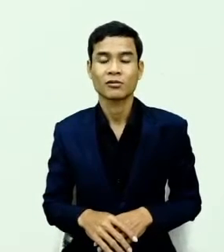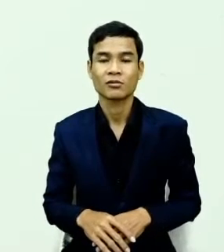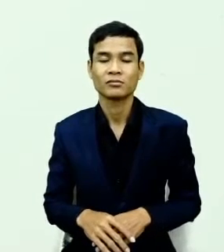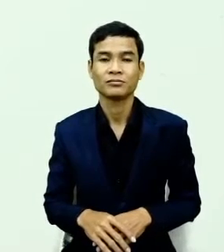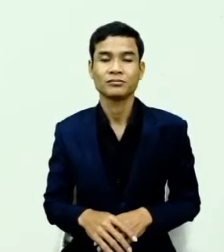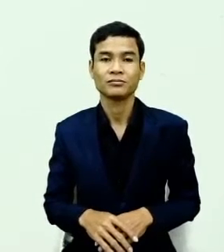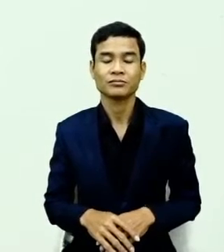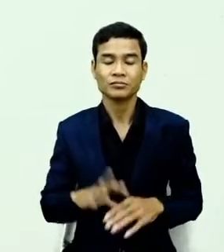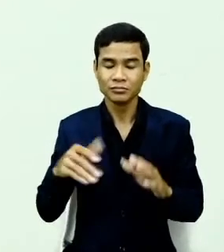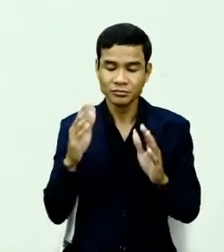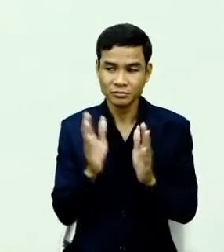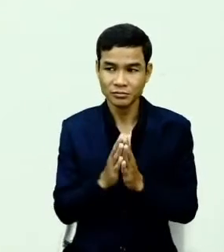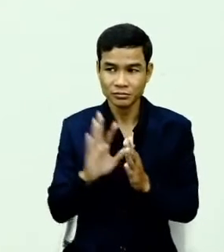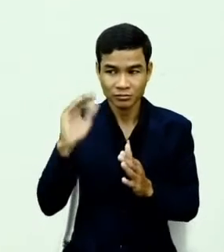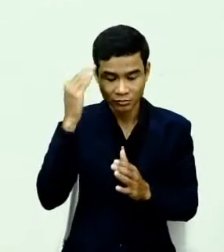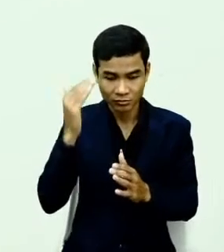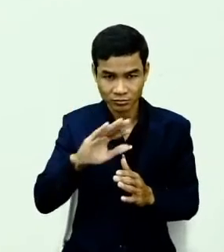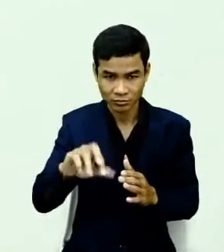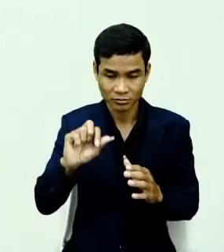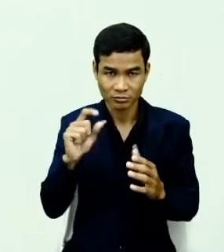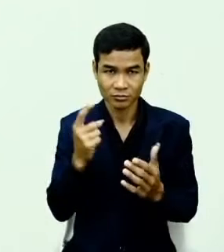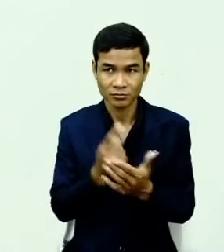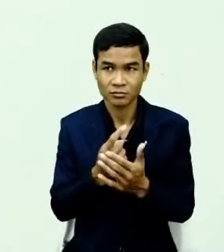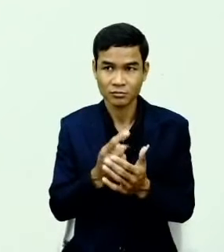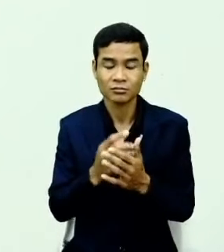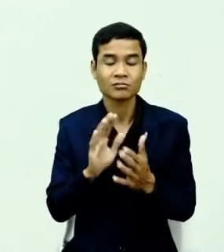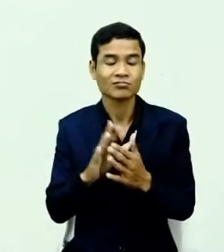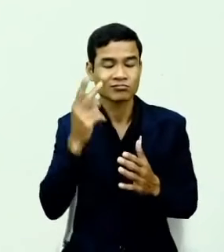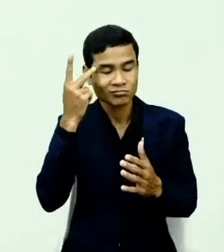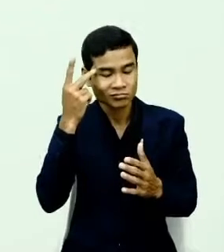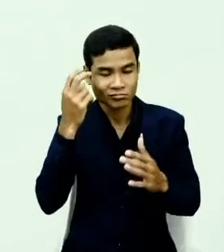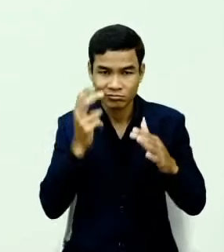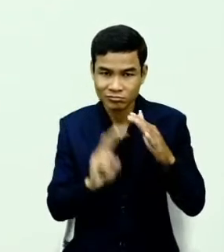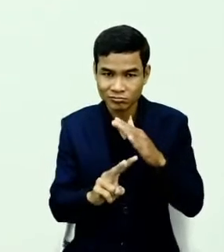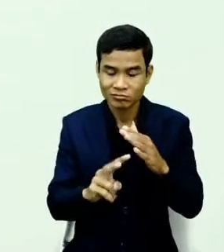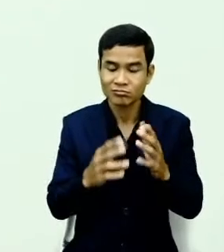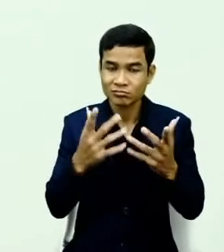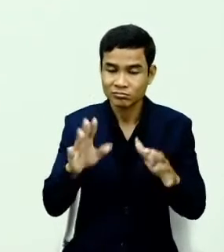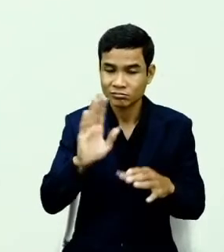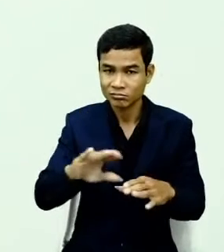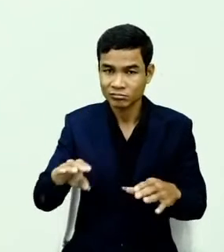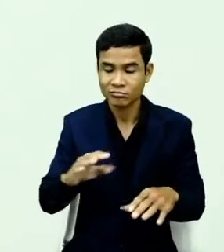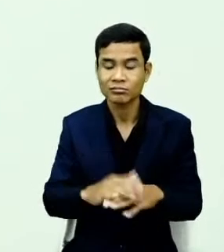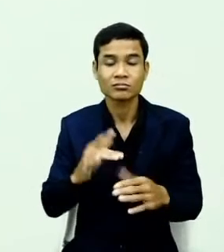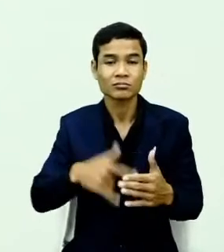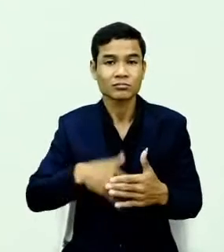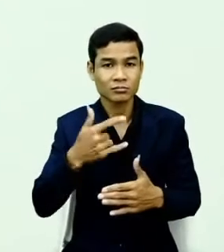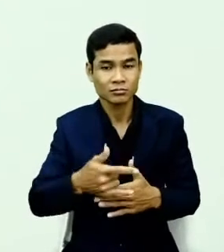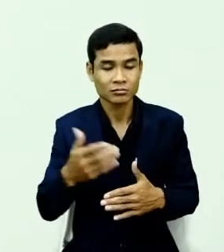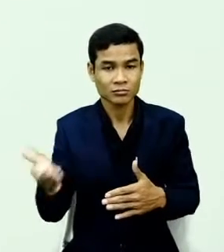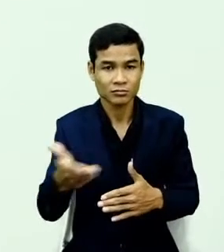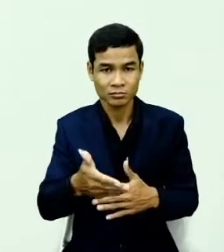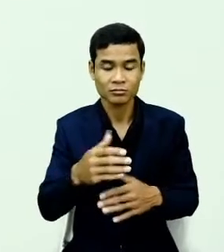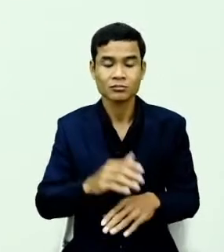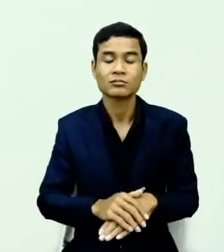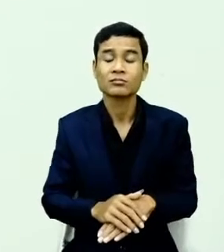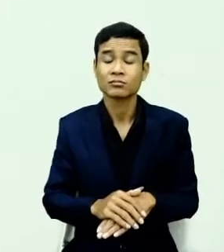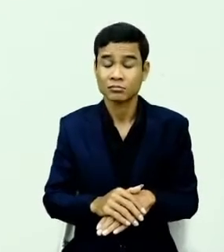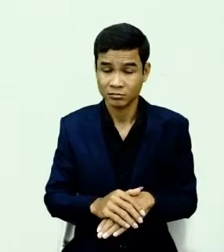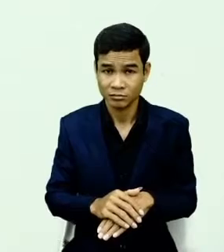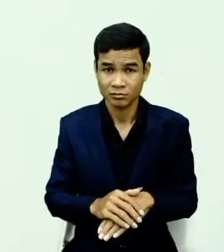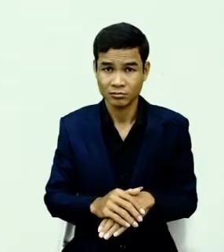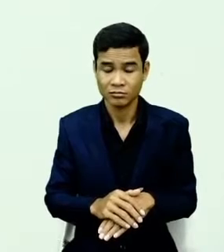ចាអរគុណសង្ឃឹមថាកូនកូនទាំងអស់គ្នាប្រកបជាបានប៉ាន់ស្មាននិងទស្សទីរួចរាល់ហើយបន្តទៅទៀតនេះចូលកូនទាំងអស់គ្នា